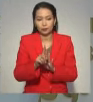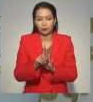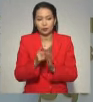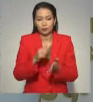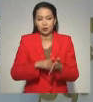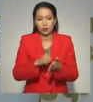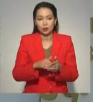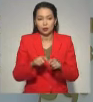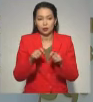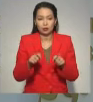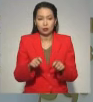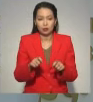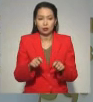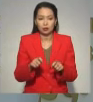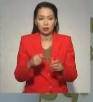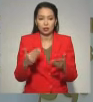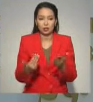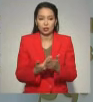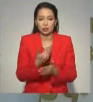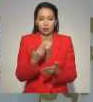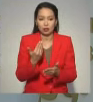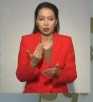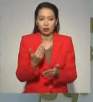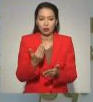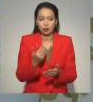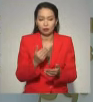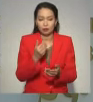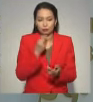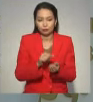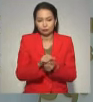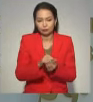себебі ол тамақ арқасында. Қазіргі біз істеген